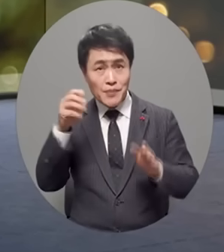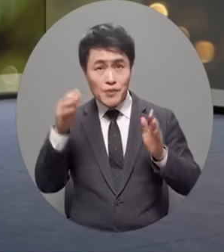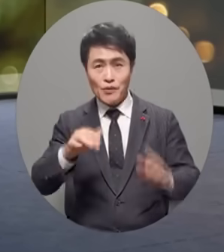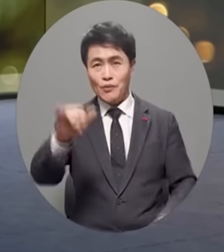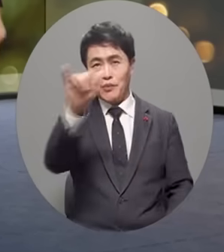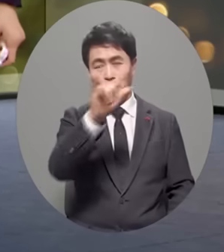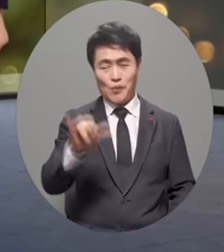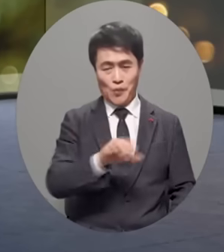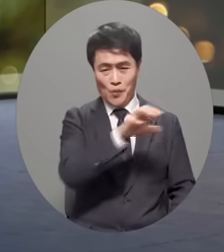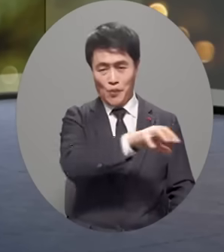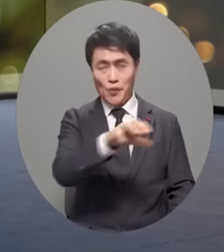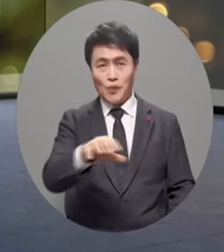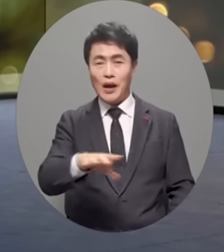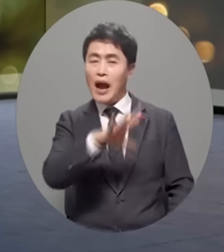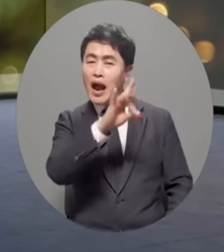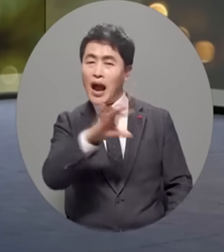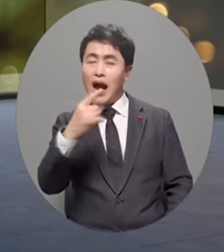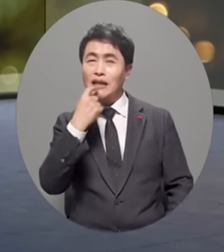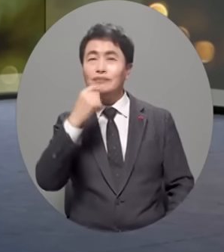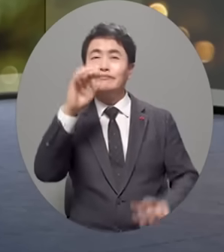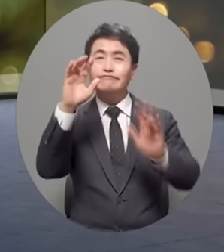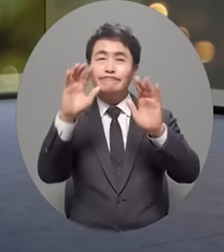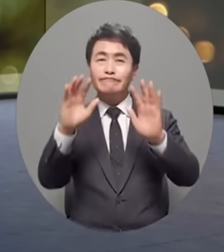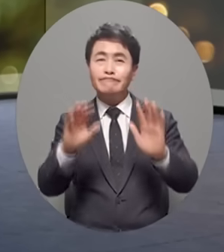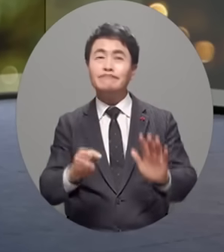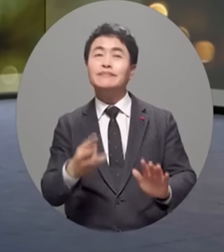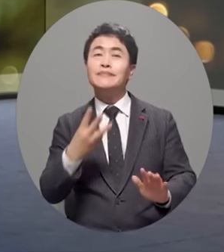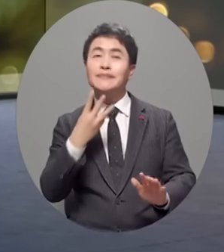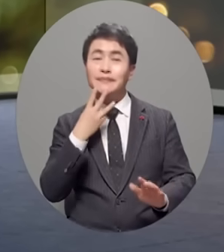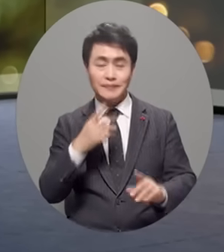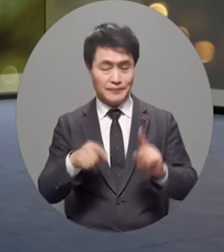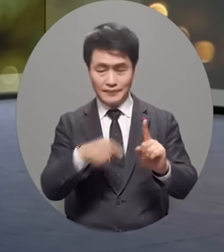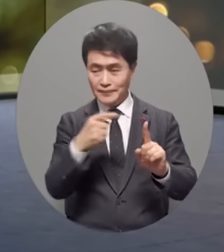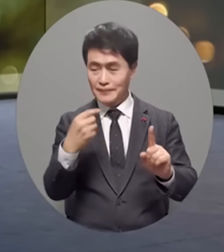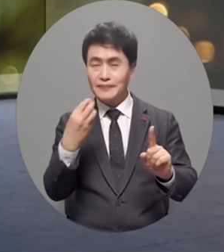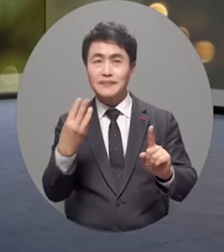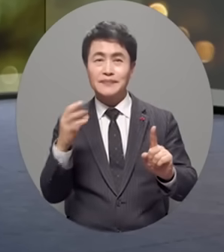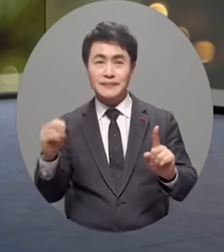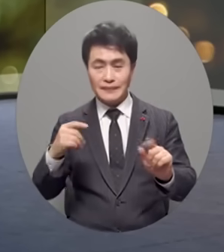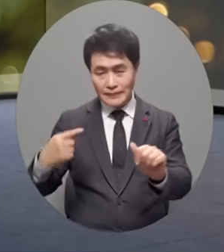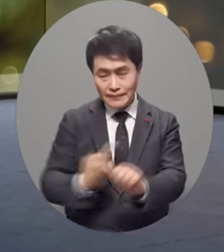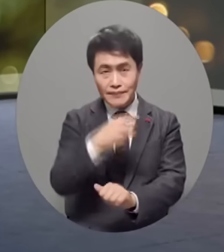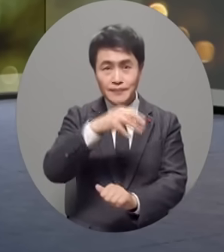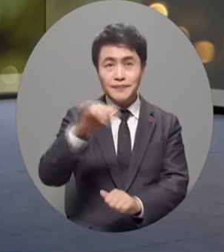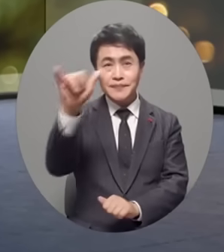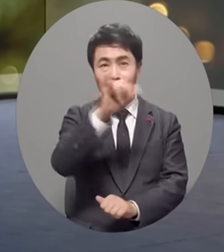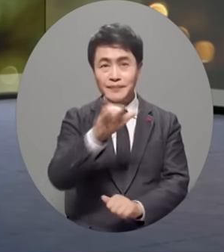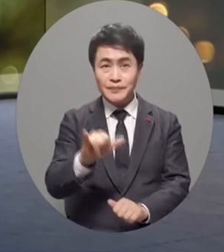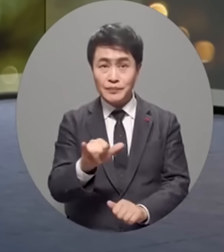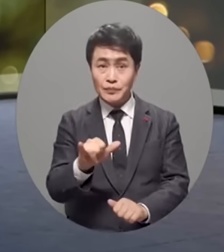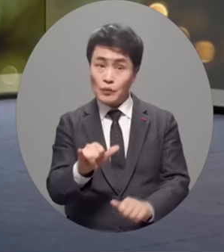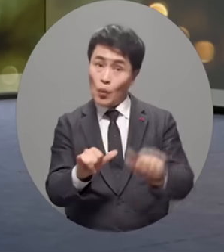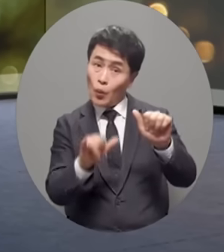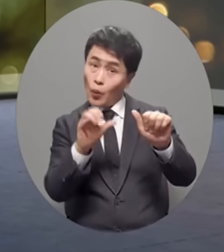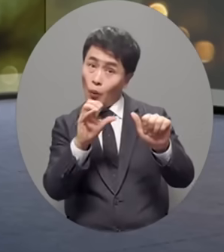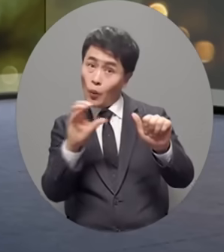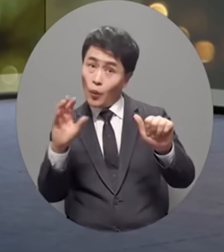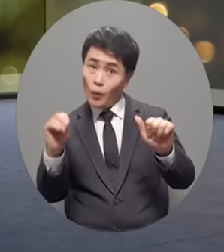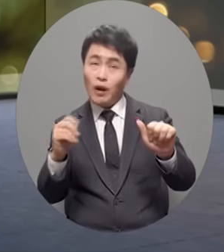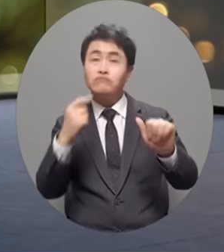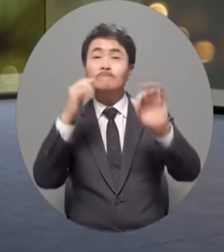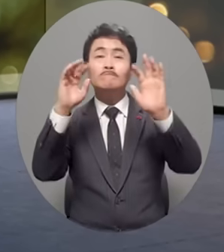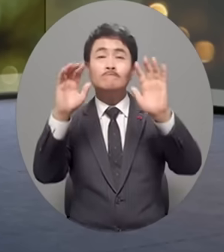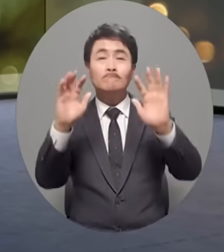전국 곳곳에 가끔 눈이 오겠고요. 서울에는 1에서 3cm, 그 밖의 전국에도 최고 5cm가량의